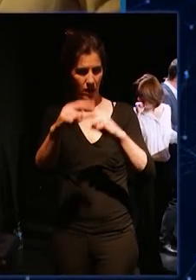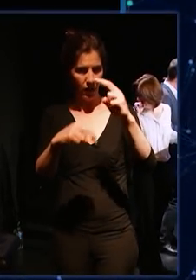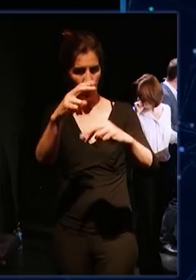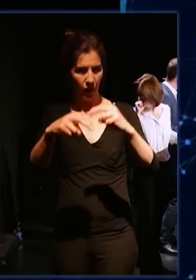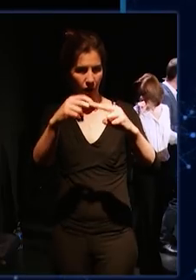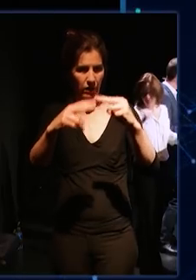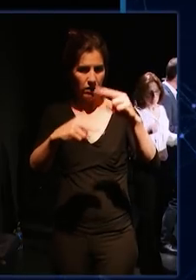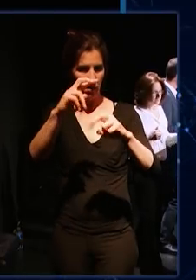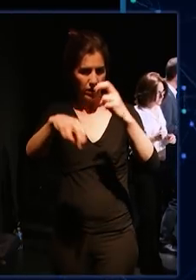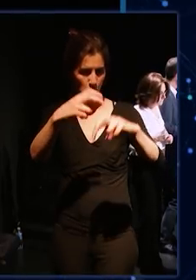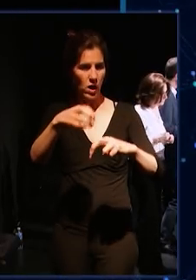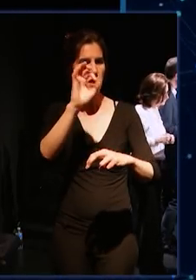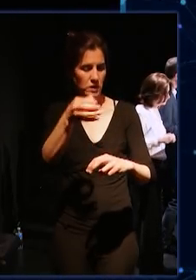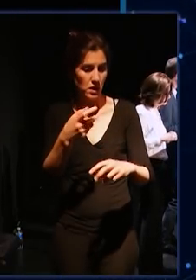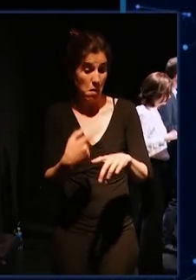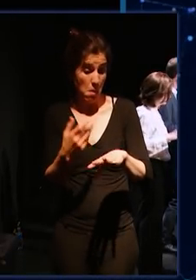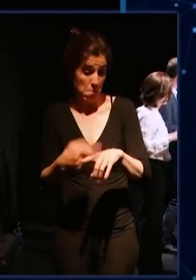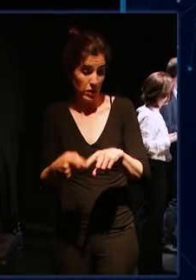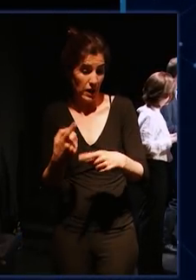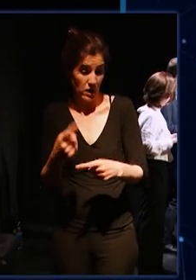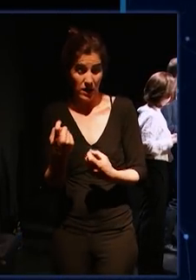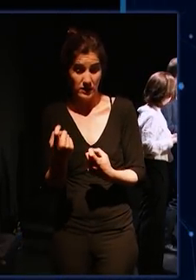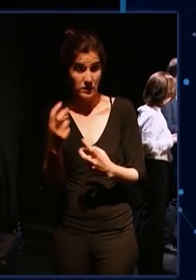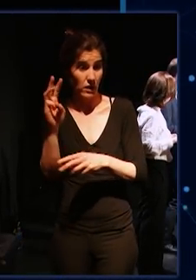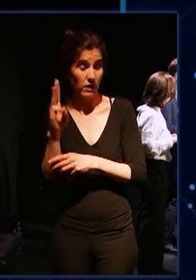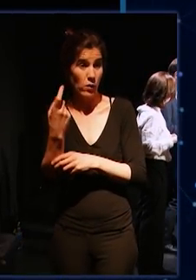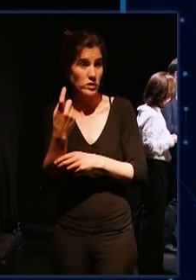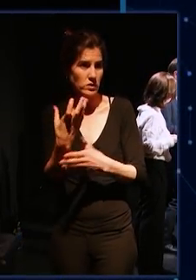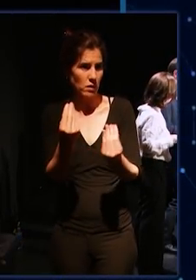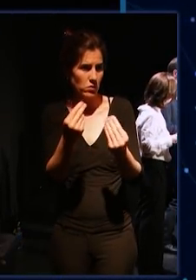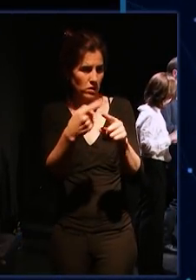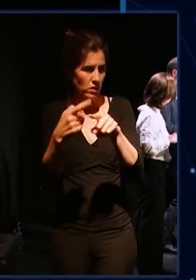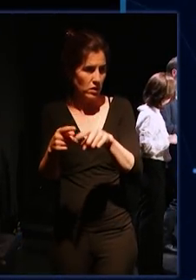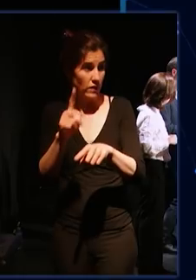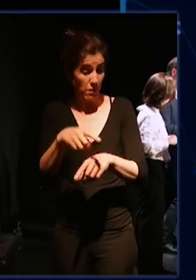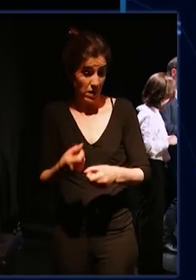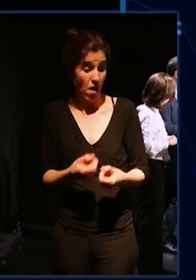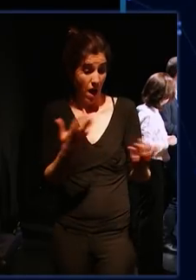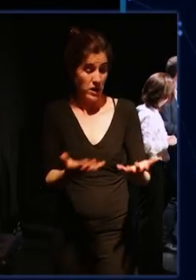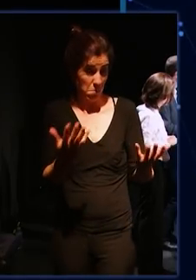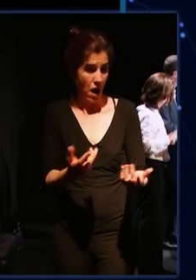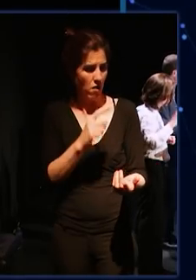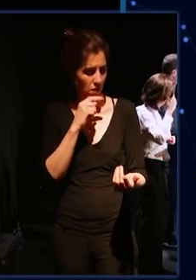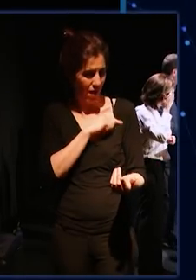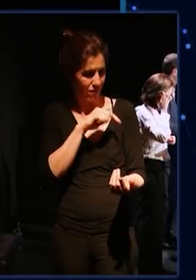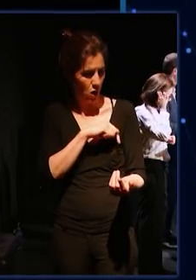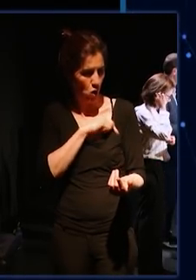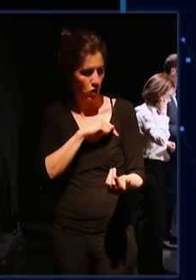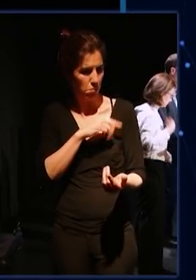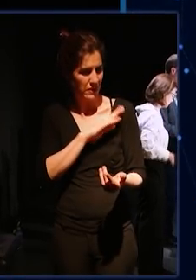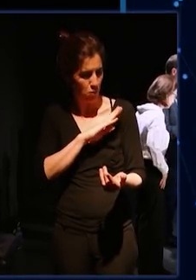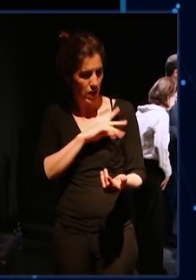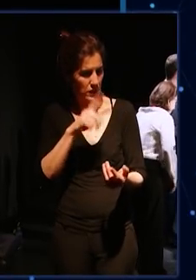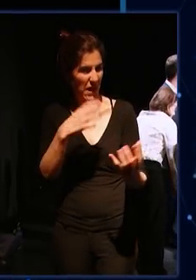Cardedeu. I alhora potenciar el seu valor patrimonial i artístic i històric més del que hi ha a